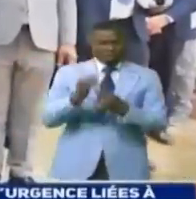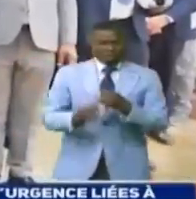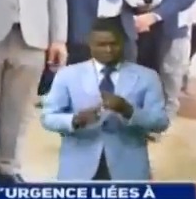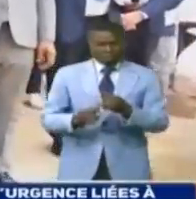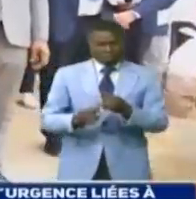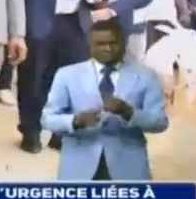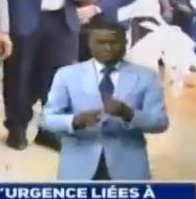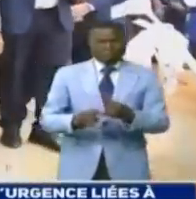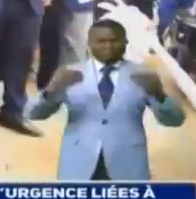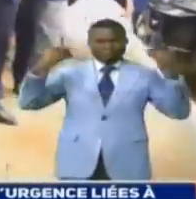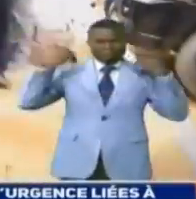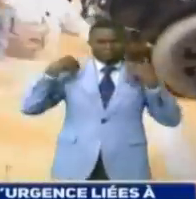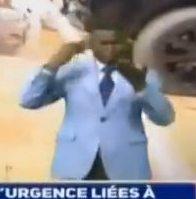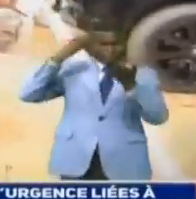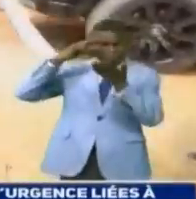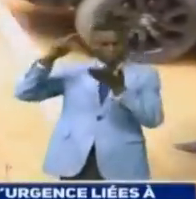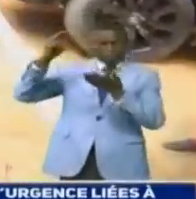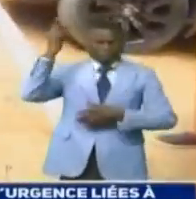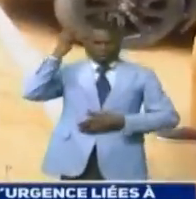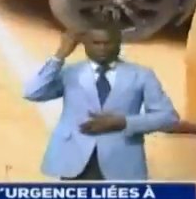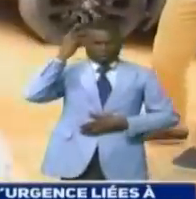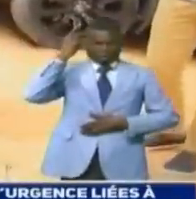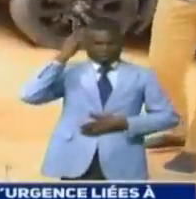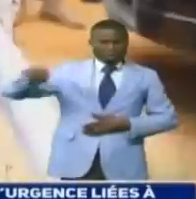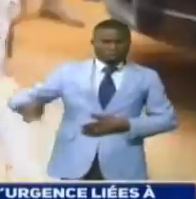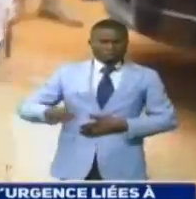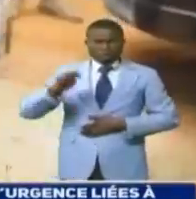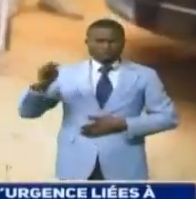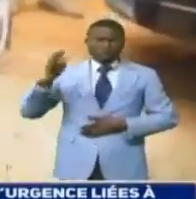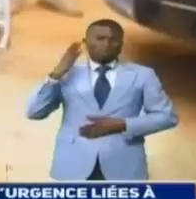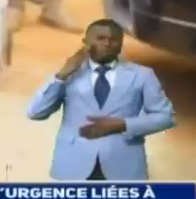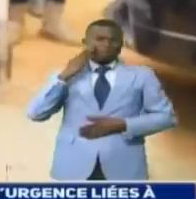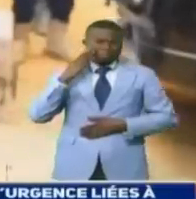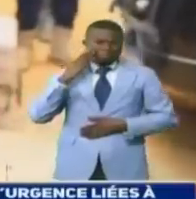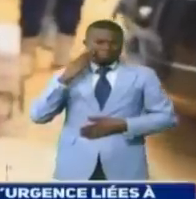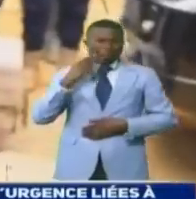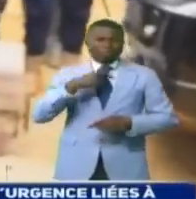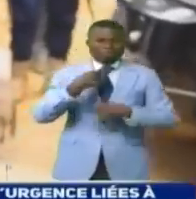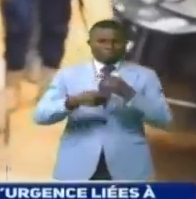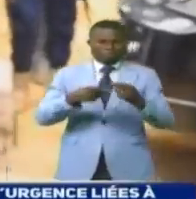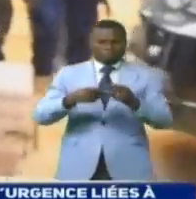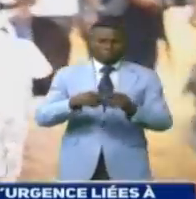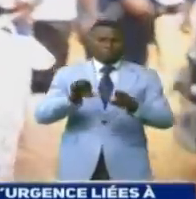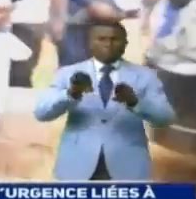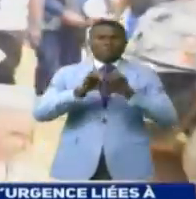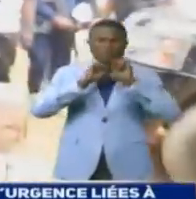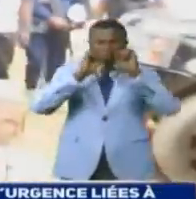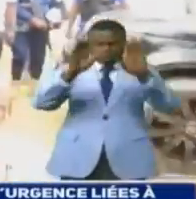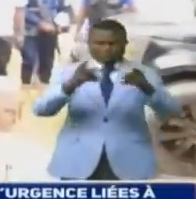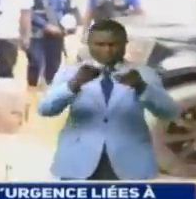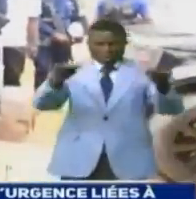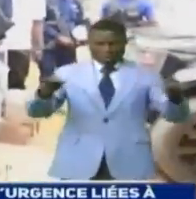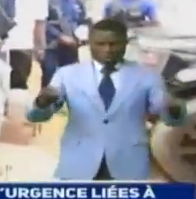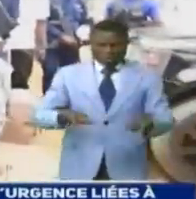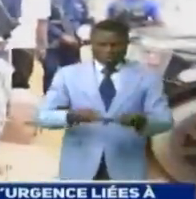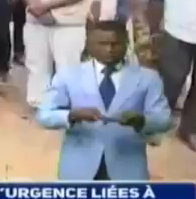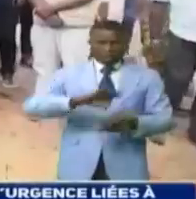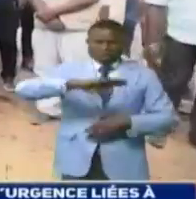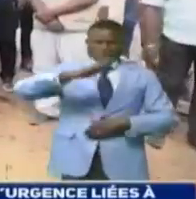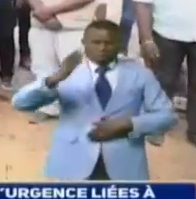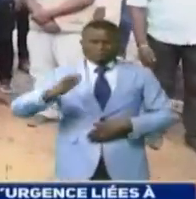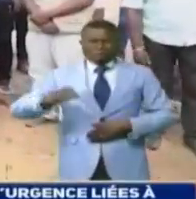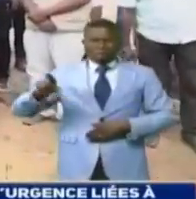le recteur de l'Université de Kinshasa, Jean-Marie Kayembe, a procédé à l'inauguration de l'espace dénommé Colline